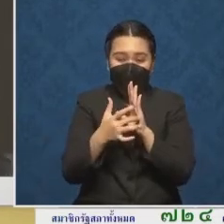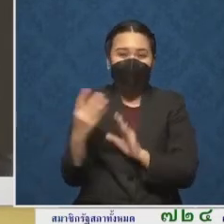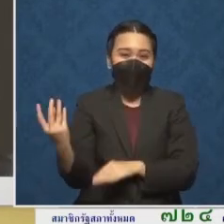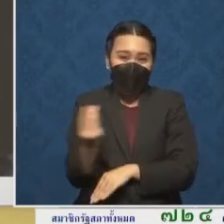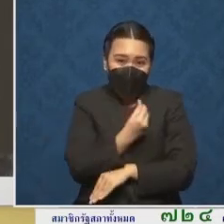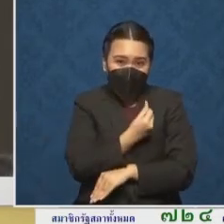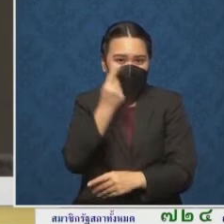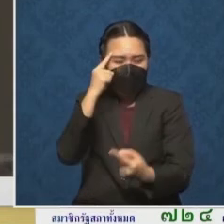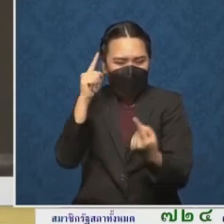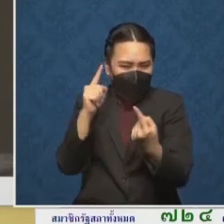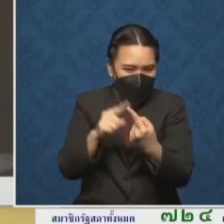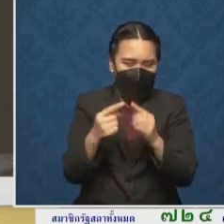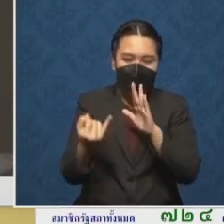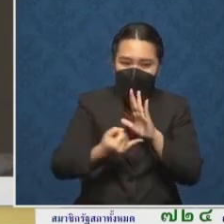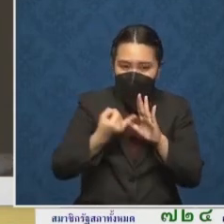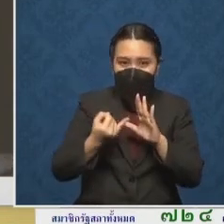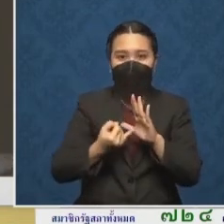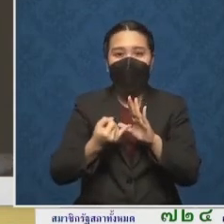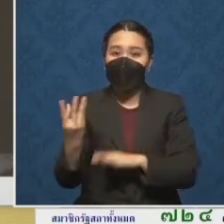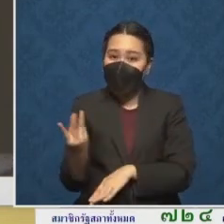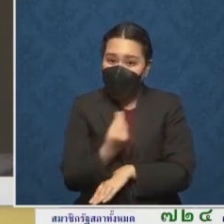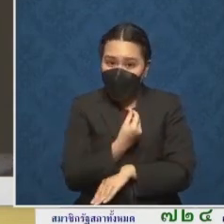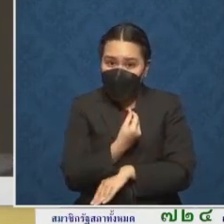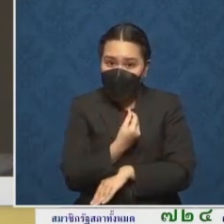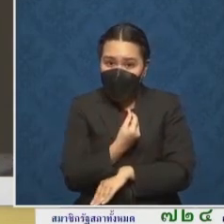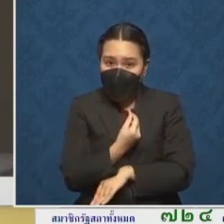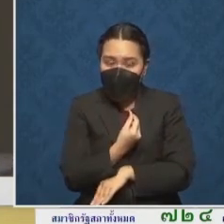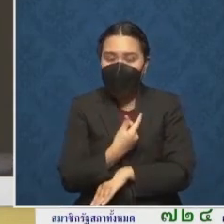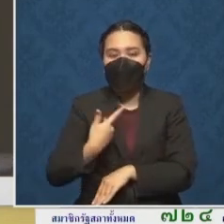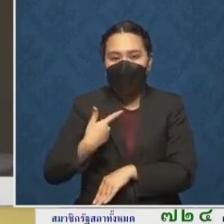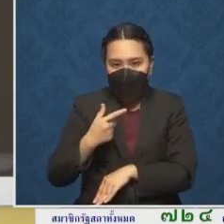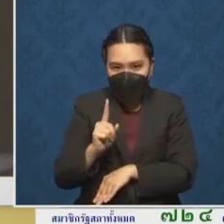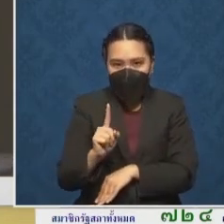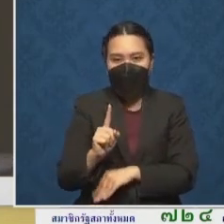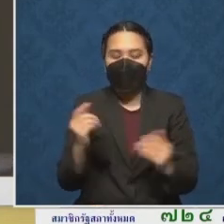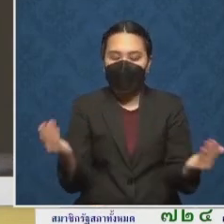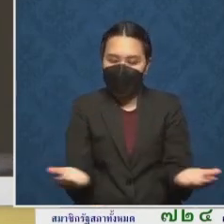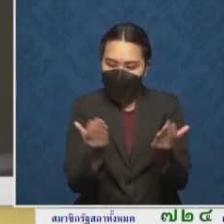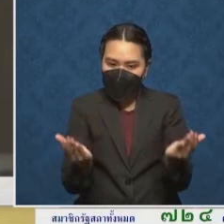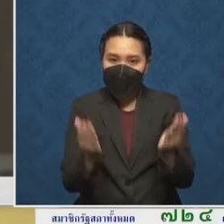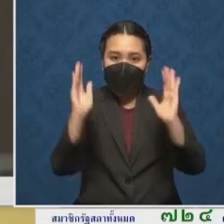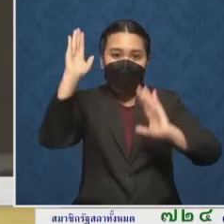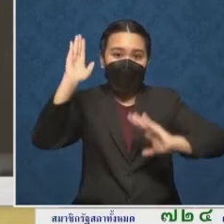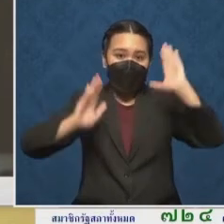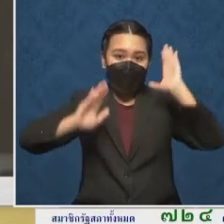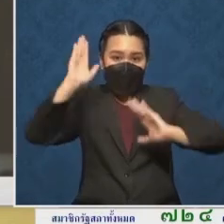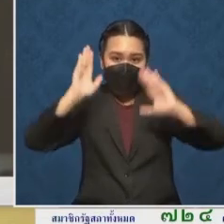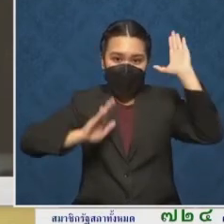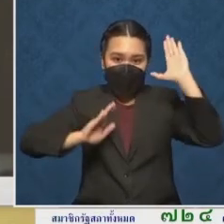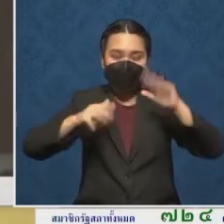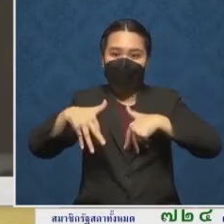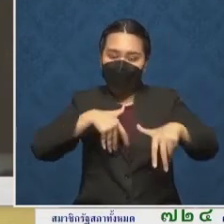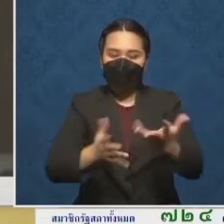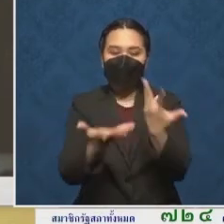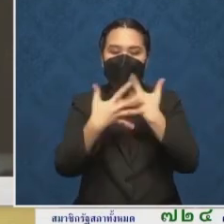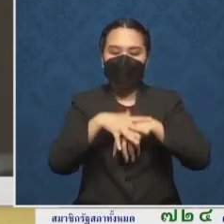ไหร่เข้าถึงง่ายเท่าไหร่จะยิ่งเป็นการดีจะเป็นการส่งเสริมประชาธิปไตยแบบมีส่ว